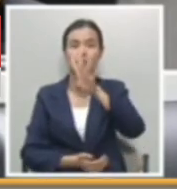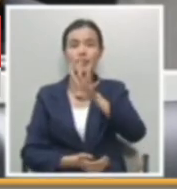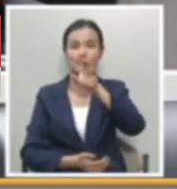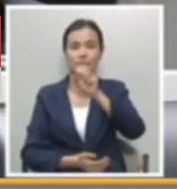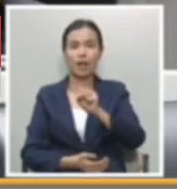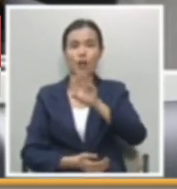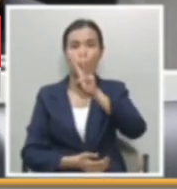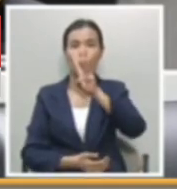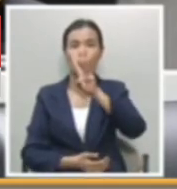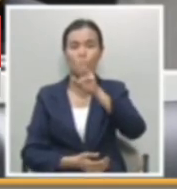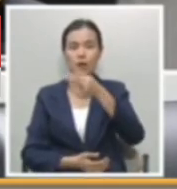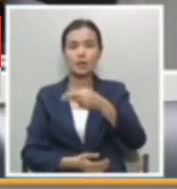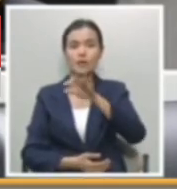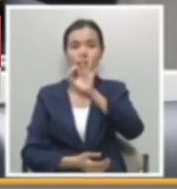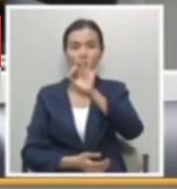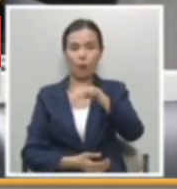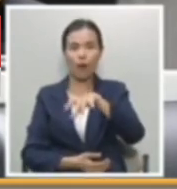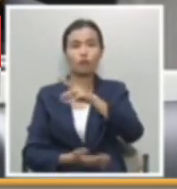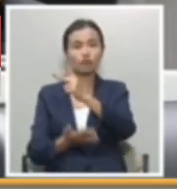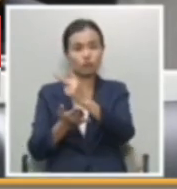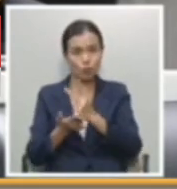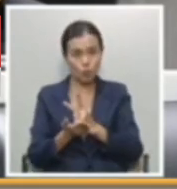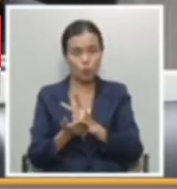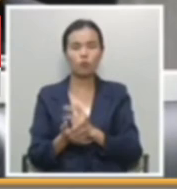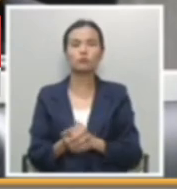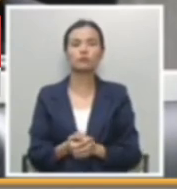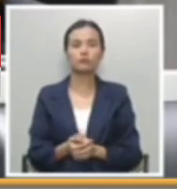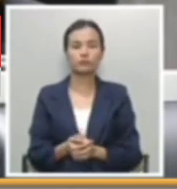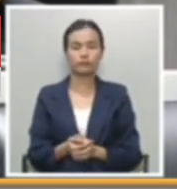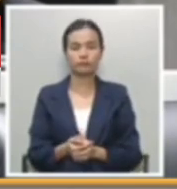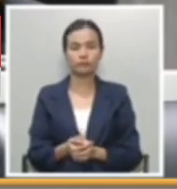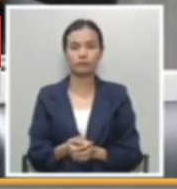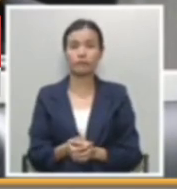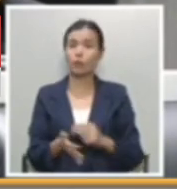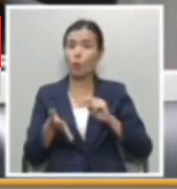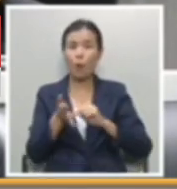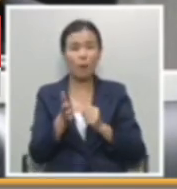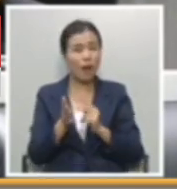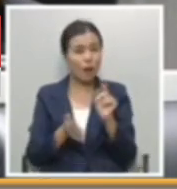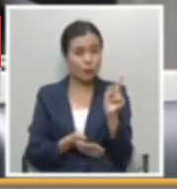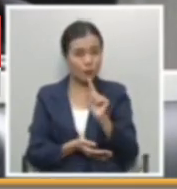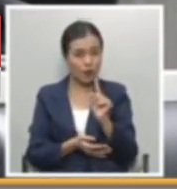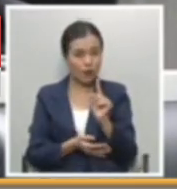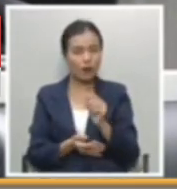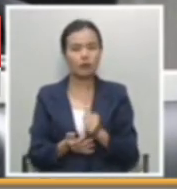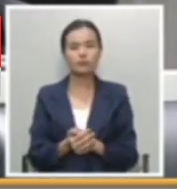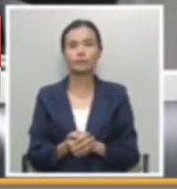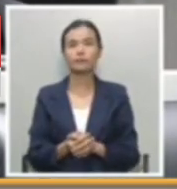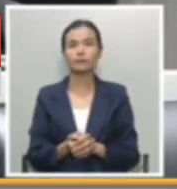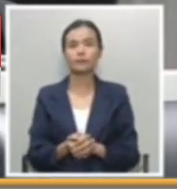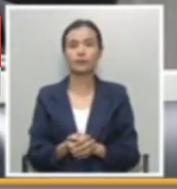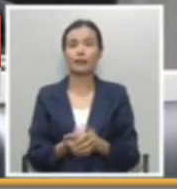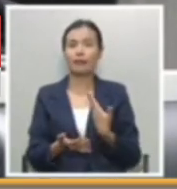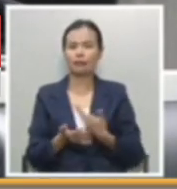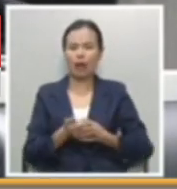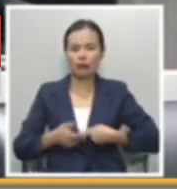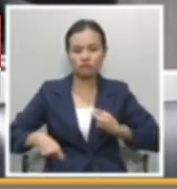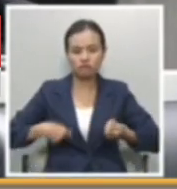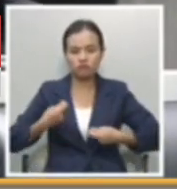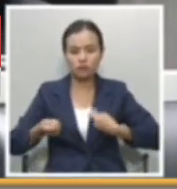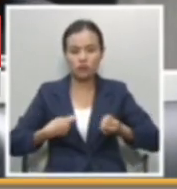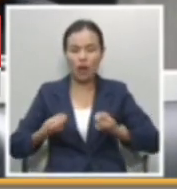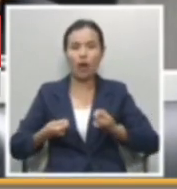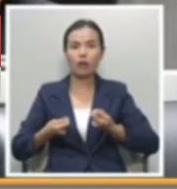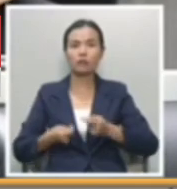ตัวเลขกลมๆท่านประธานที่เคารพครับหมายความว่าอะไรครับหมายความว่าค่าใช้จ่ายที่มากขึ้นอีกประม